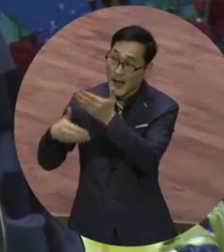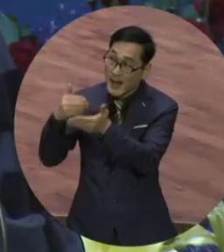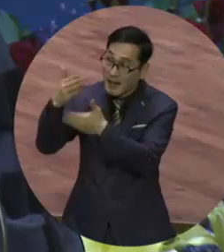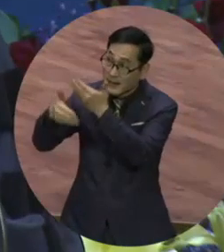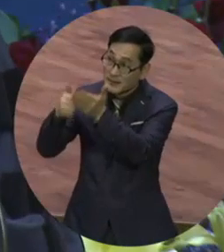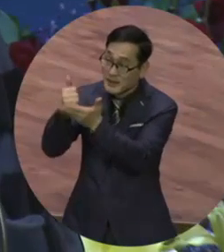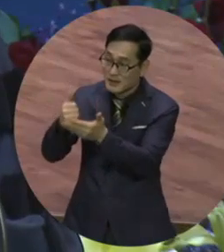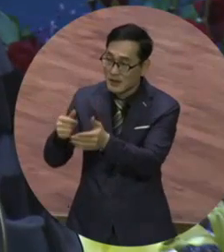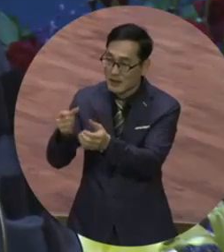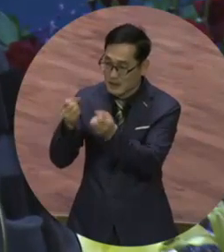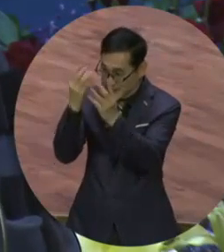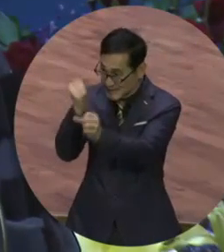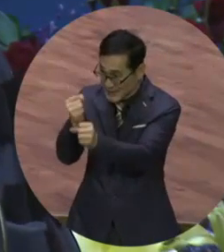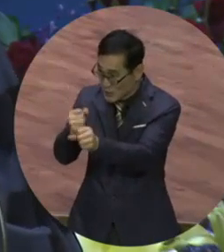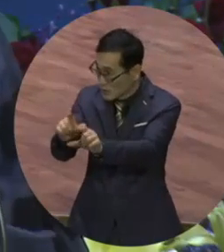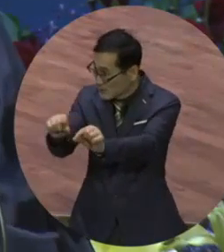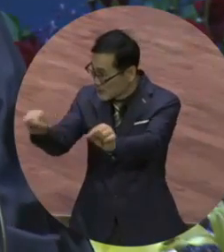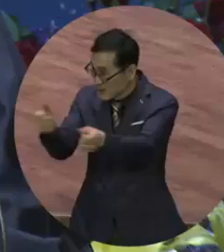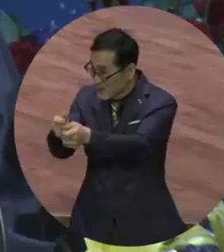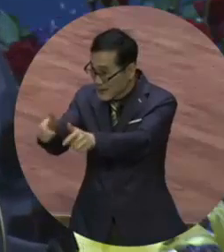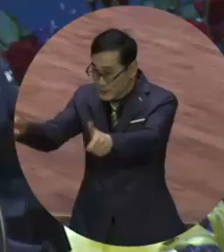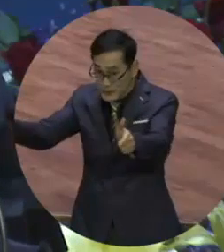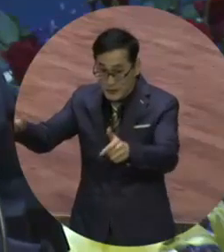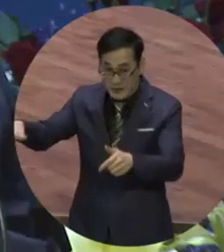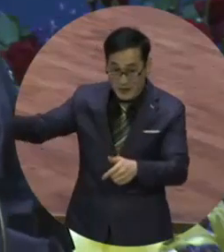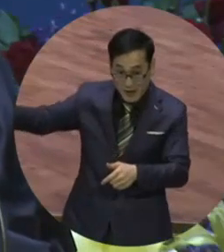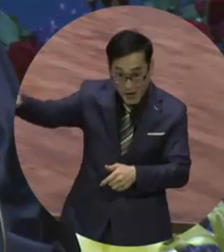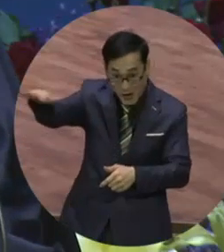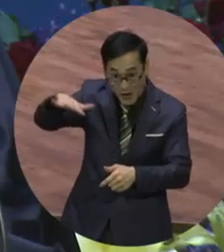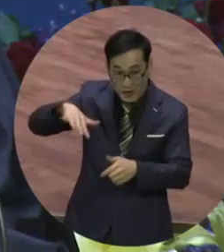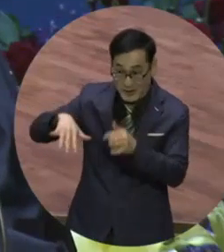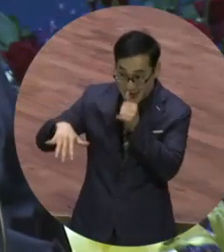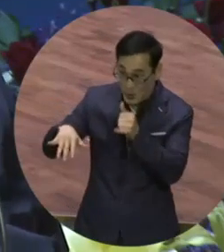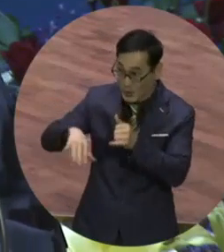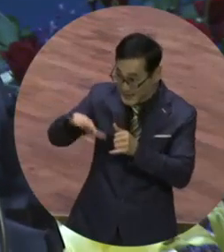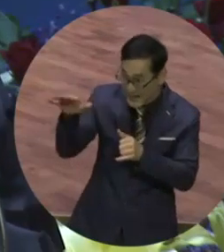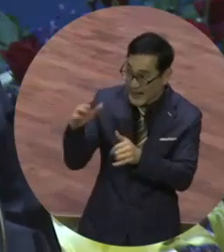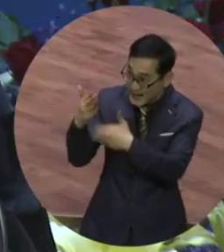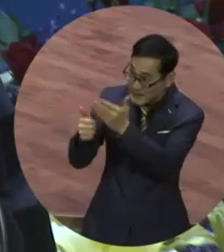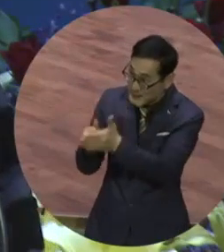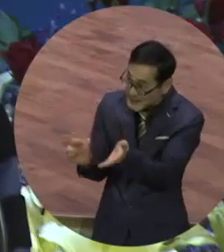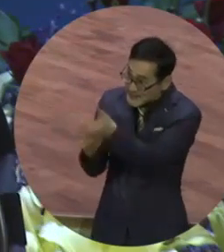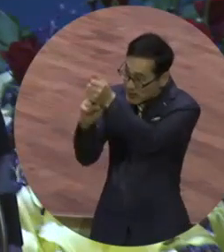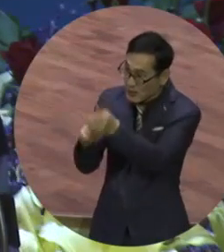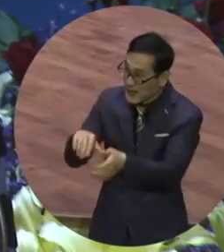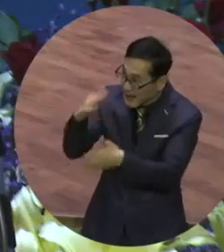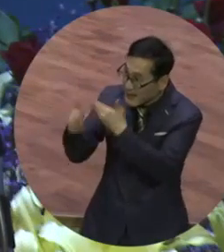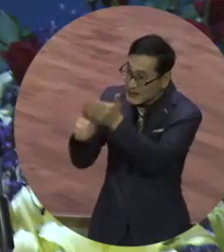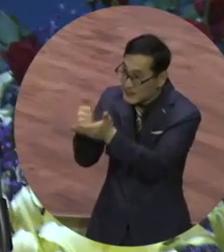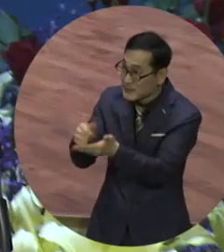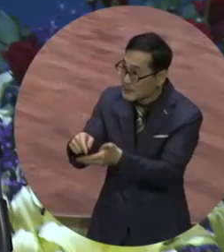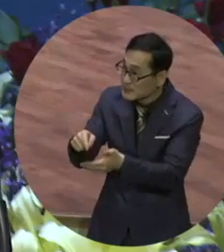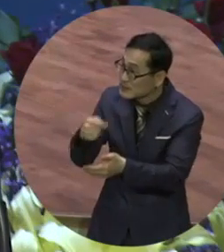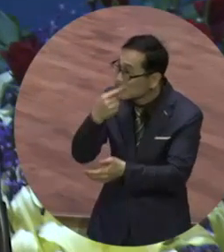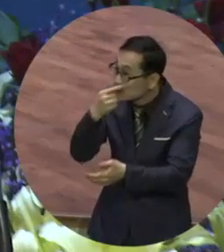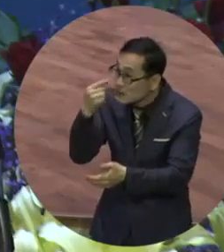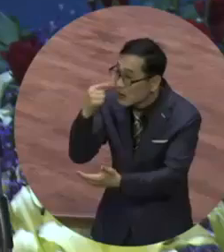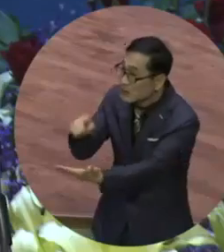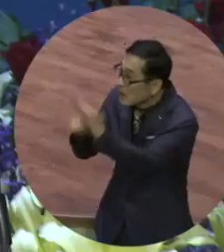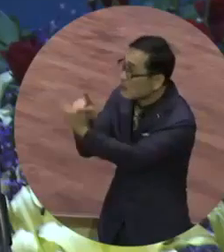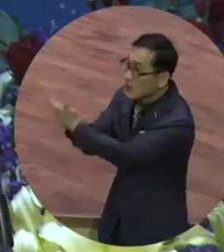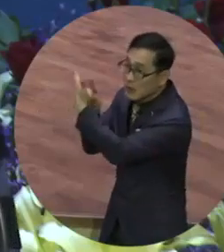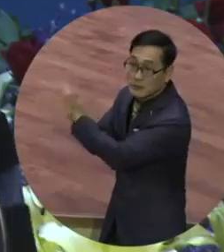창조하신 만물을 통해서도 하나님을 알 수가 있고 역사가 어떻게 흘러갔는지 보면서 하나님을 알 수 있다라고 표현하고 있습니다.